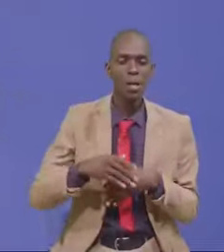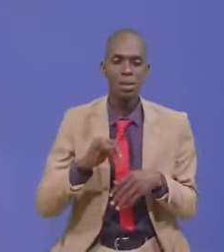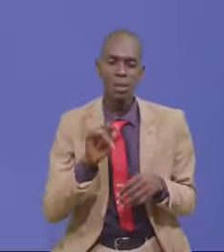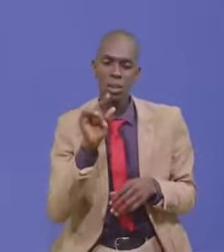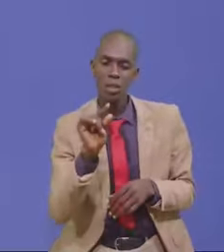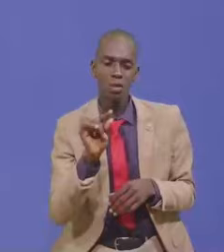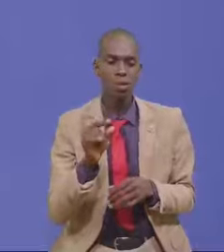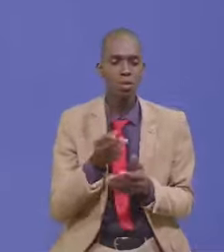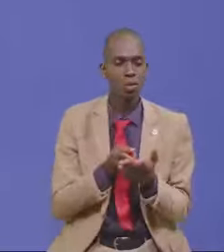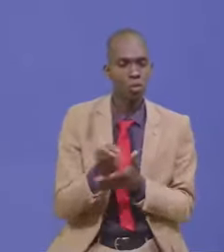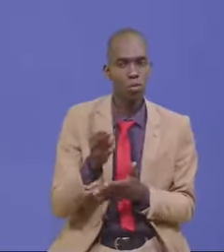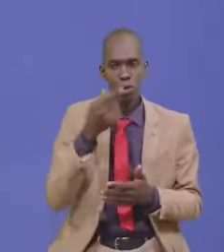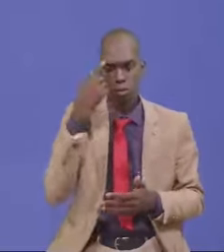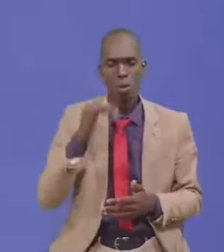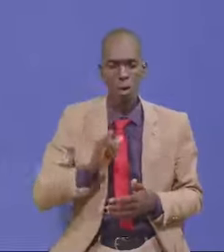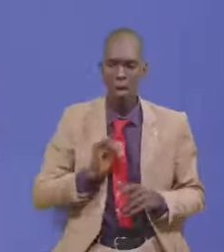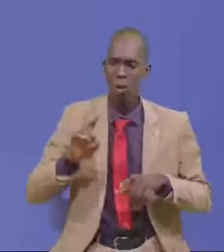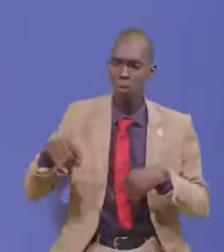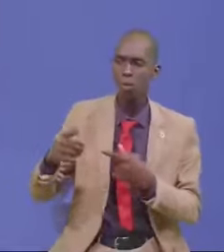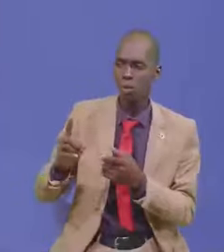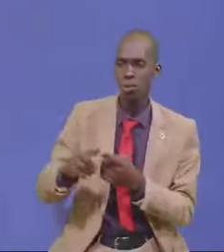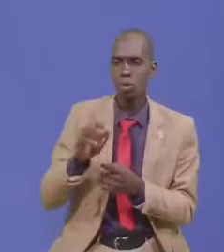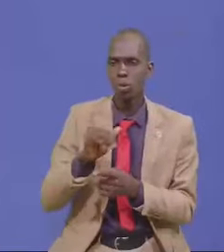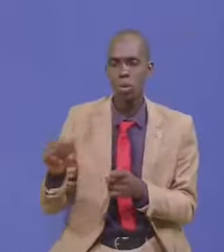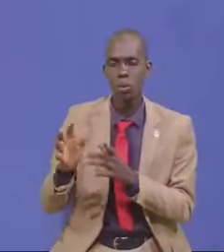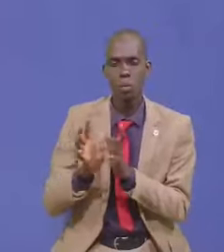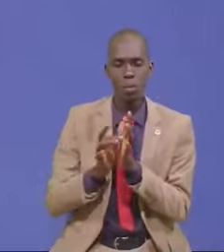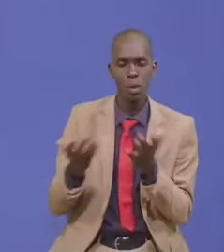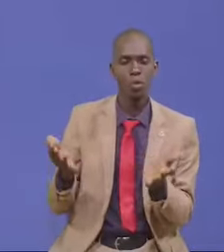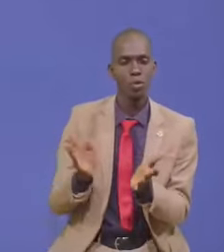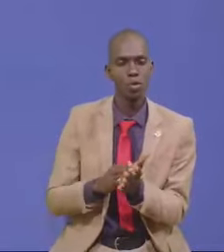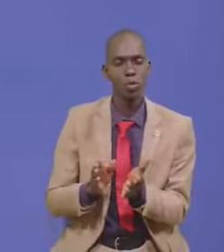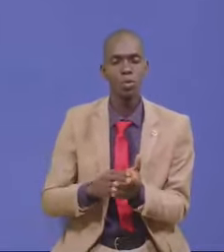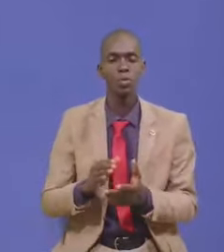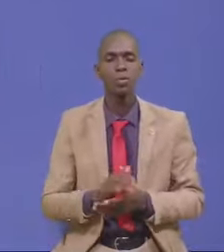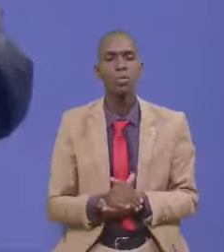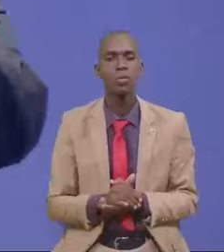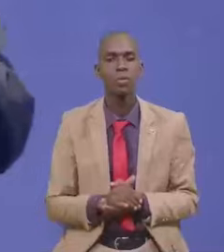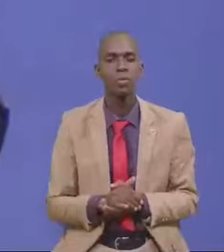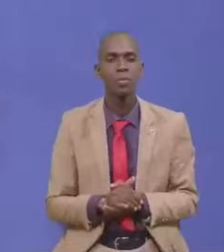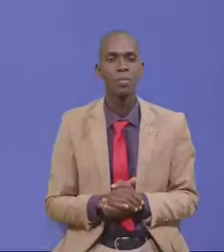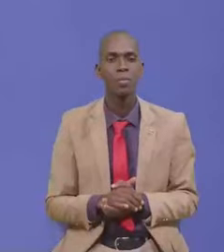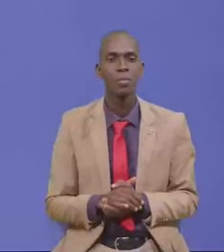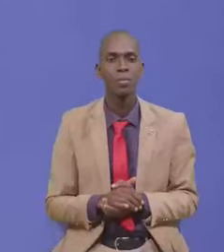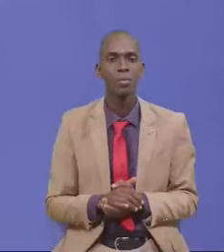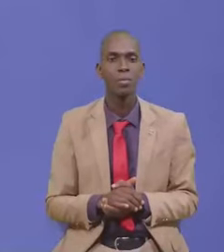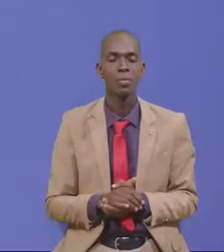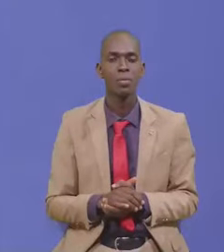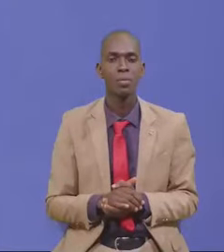Et ils continuent à recycler la petite vérité qu'ils ont appris parce que je dis, je suis allé au séminaire.